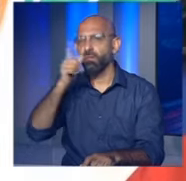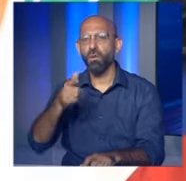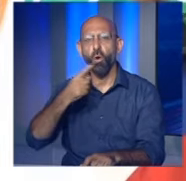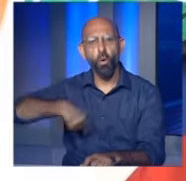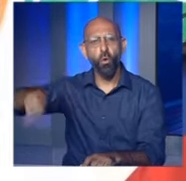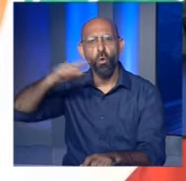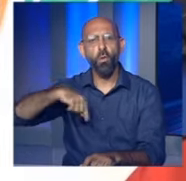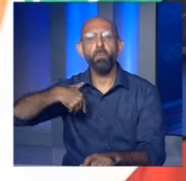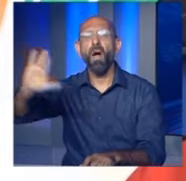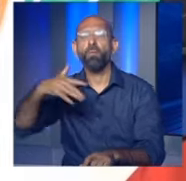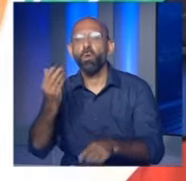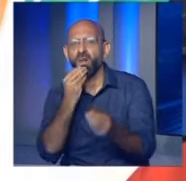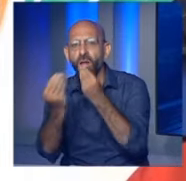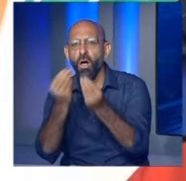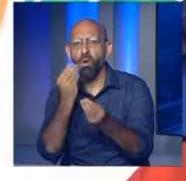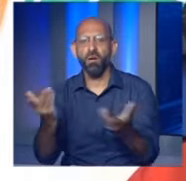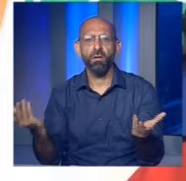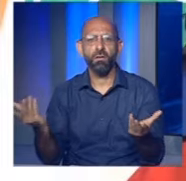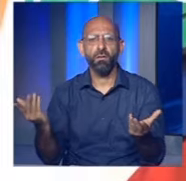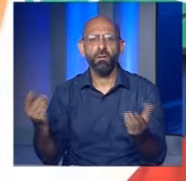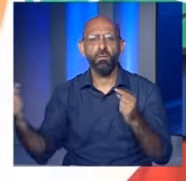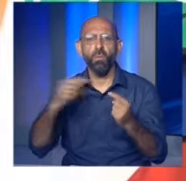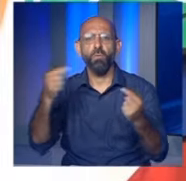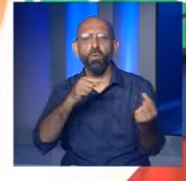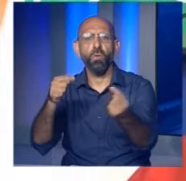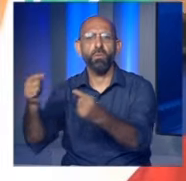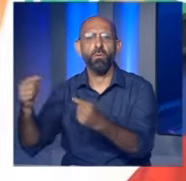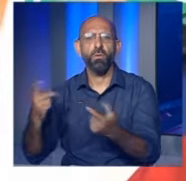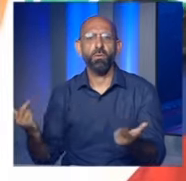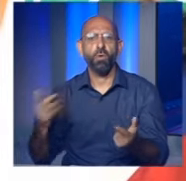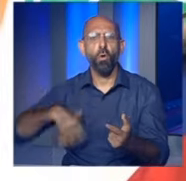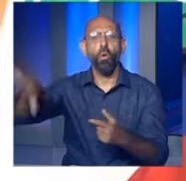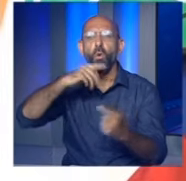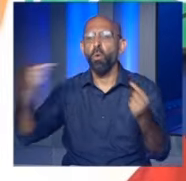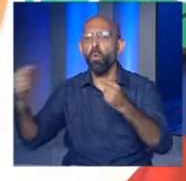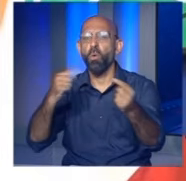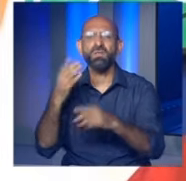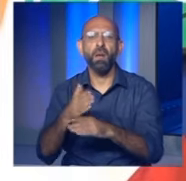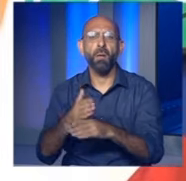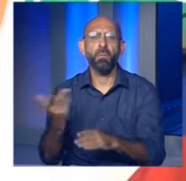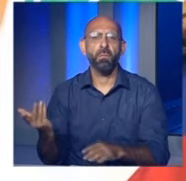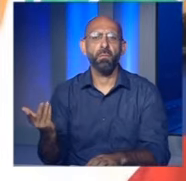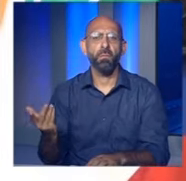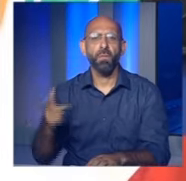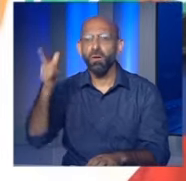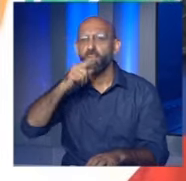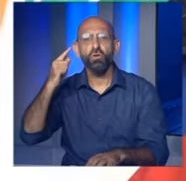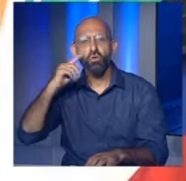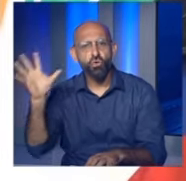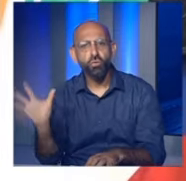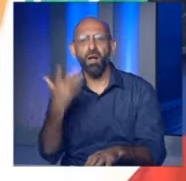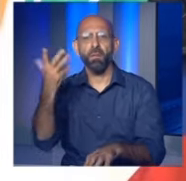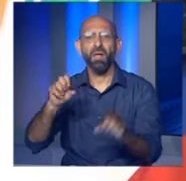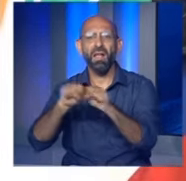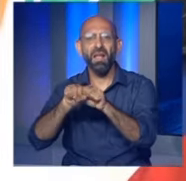وما في شيء ما جربوا يعملوه معنا ما عم نروح لنتحاور لنرضى عم نروح لنقنع بعضنا